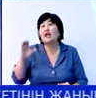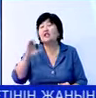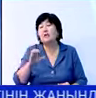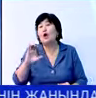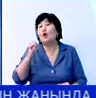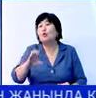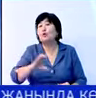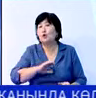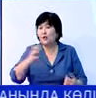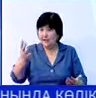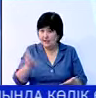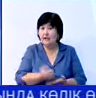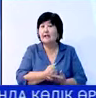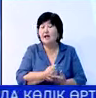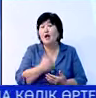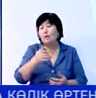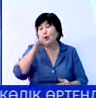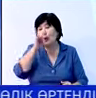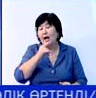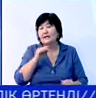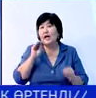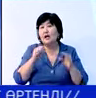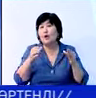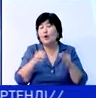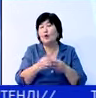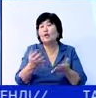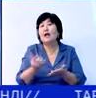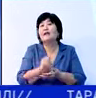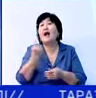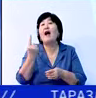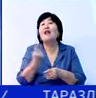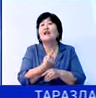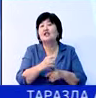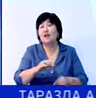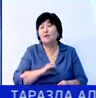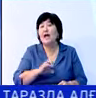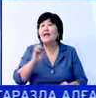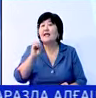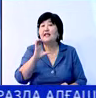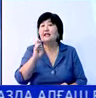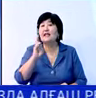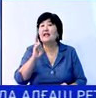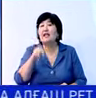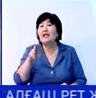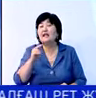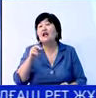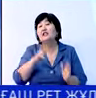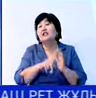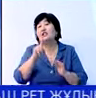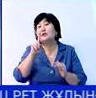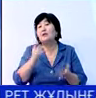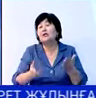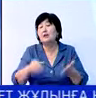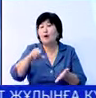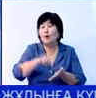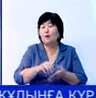күміс жүлдені қанжығасына байлады. Бұл Қазақстан құрамасы қоржынындағы алғашқы медаль. Есенгелді Сәпи 81 келі салмақта өнер